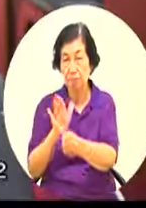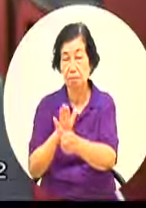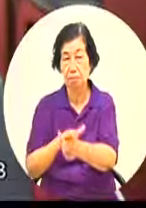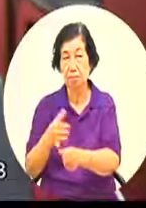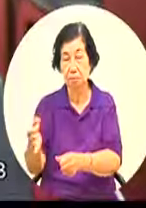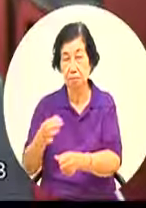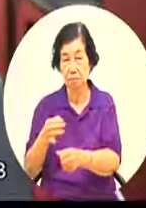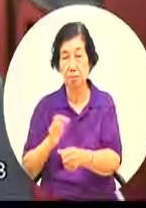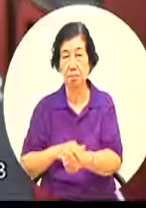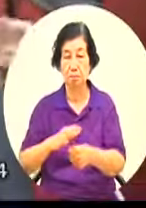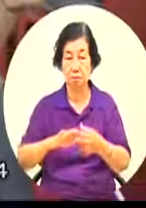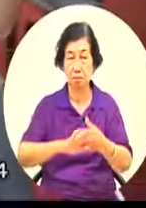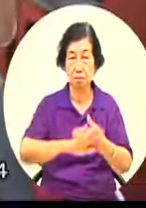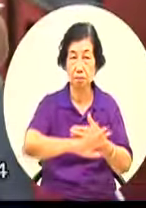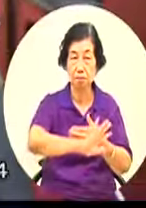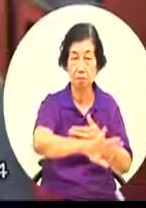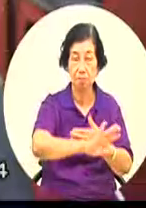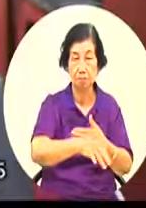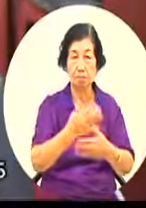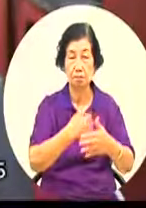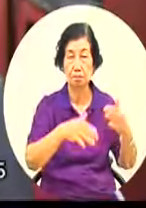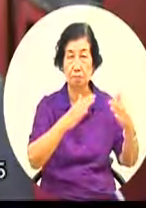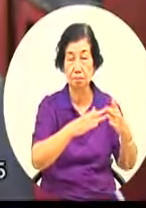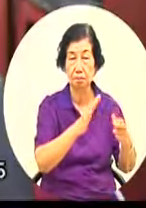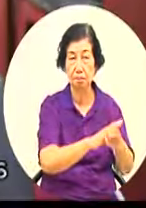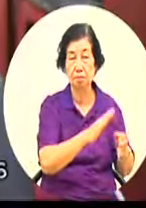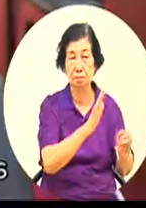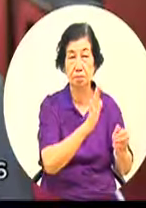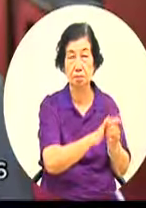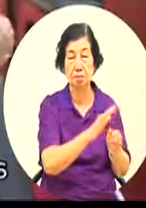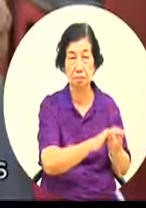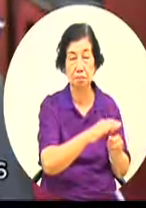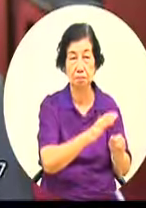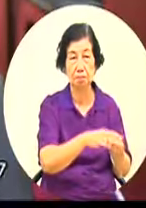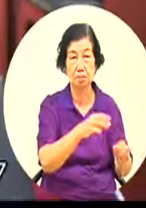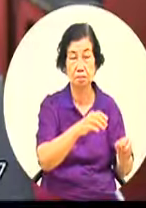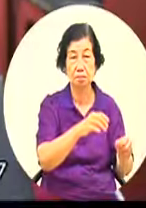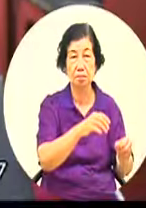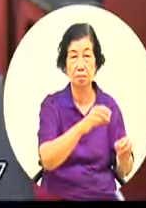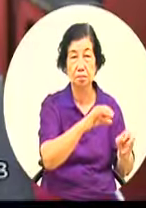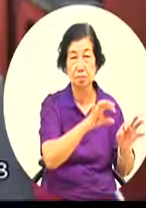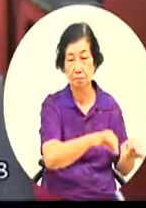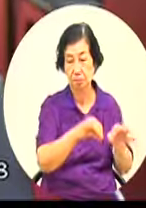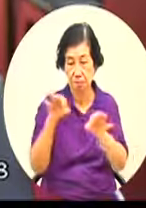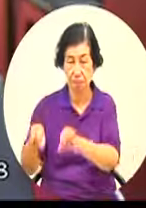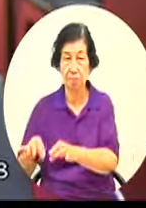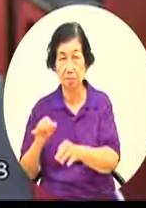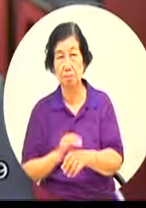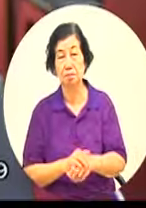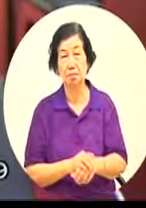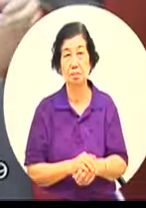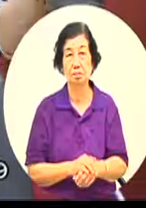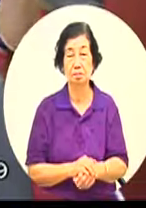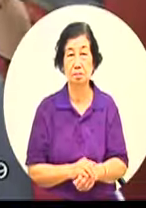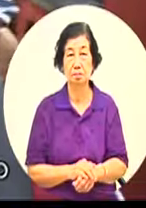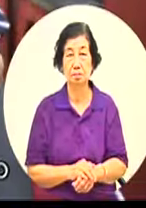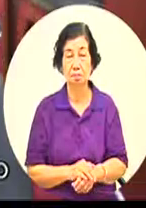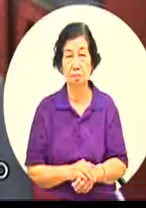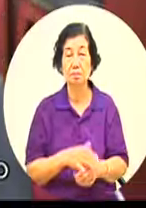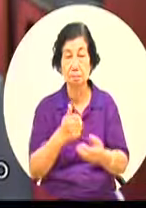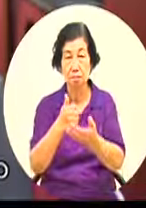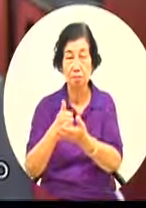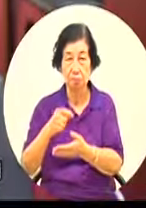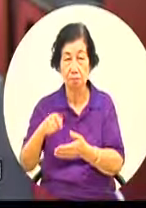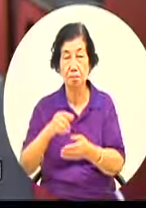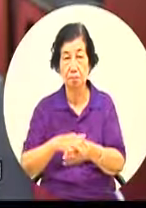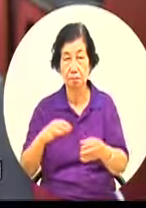学校捐来的，有时候跟雅静甲迄个文化局图书馆迄个甲强来吼，就是请他们整合